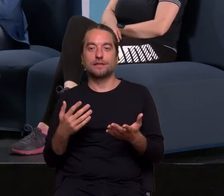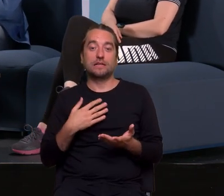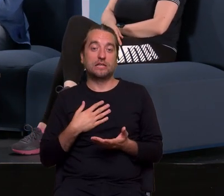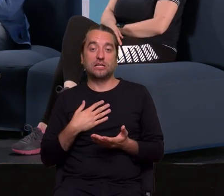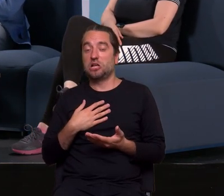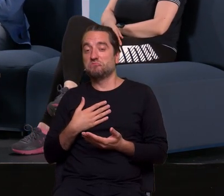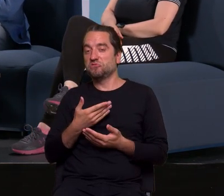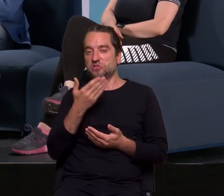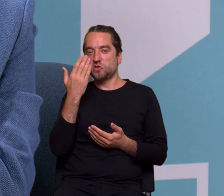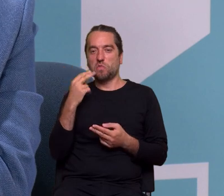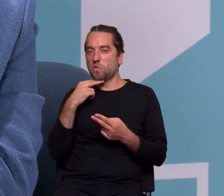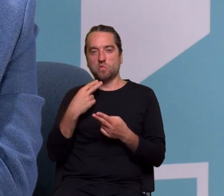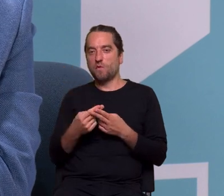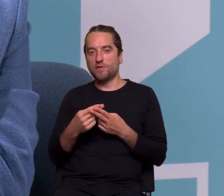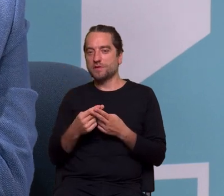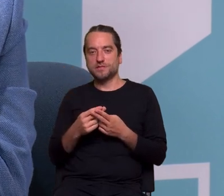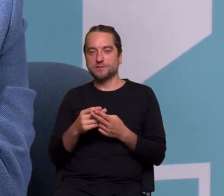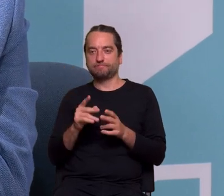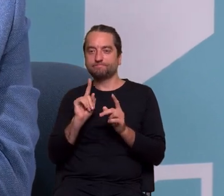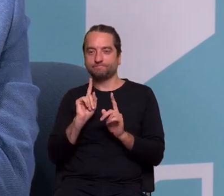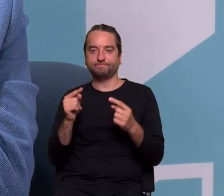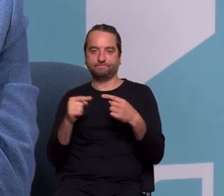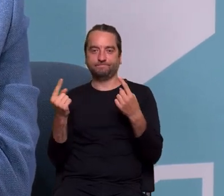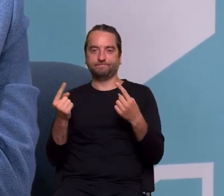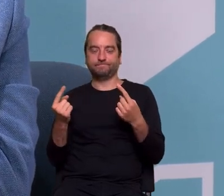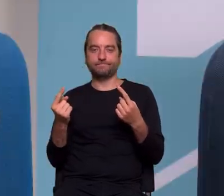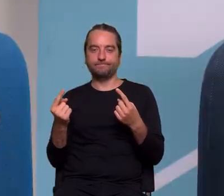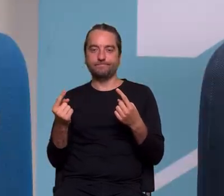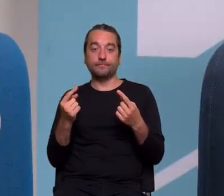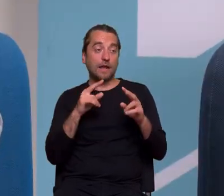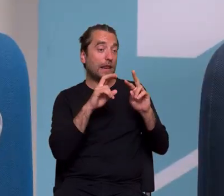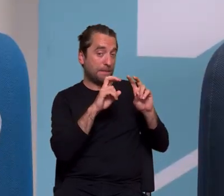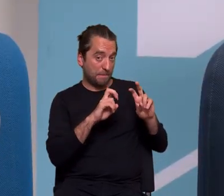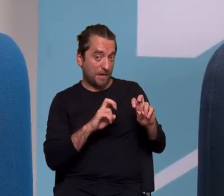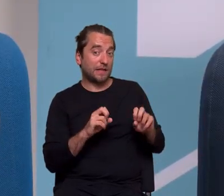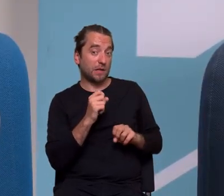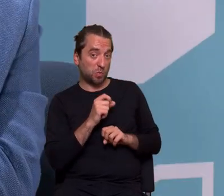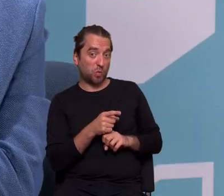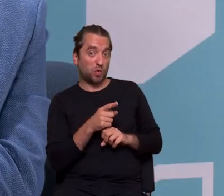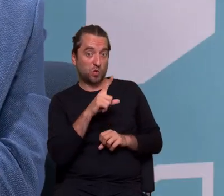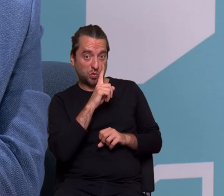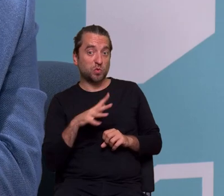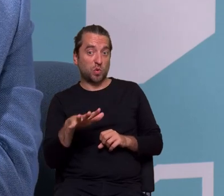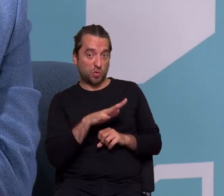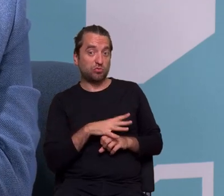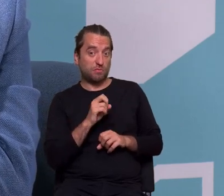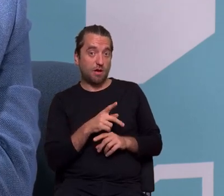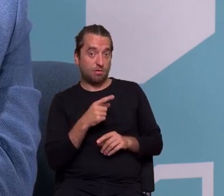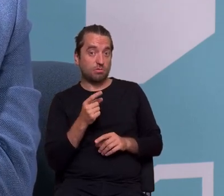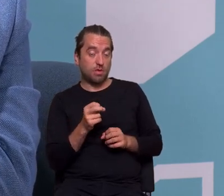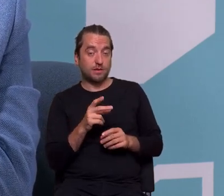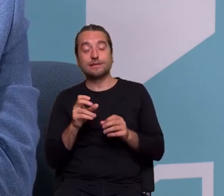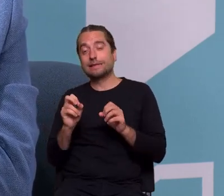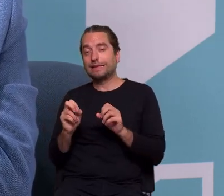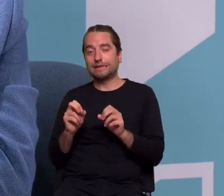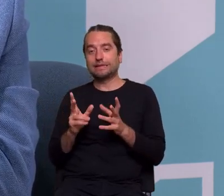Nie umiem odpowiedzieć na to pytanie poprawnie, natomiast mogę powiedzieć... Ale są jakieś badania socjologiczne, nie, no, z których prawda wynika? Oczywiście, że